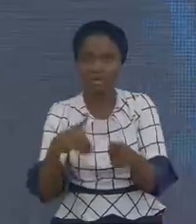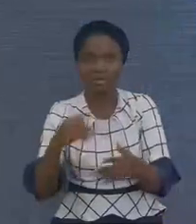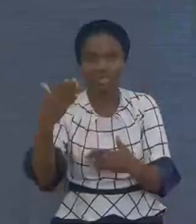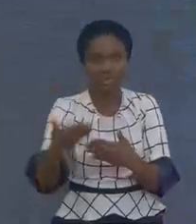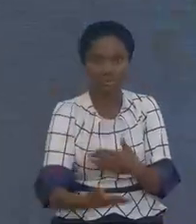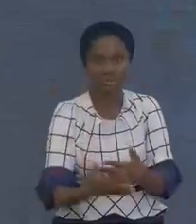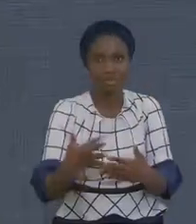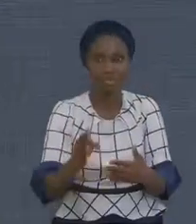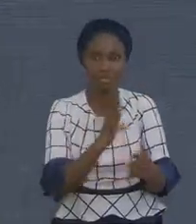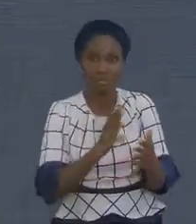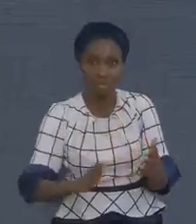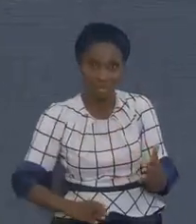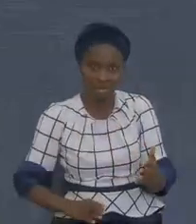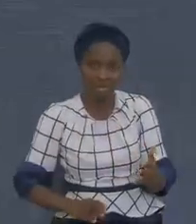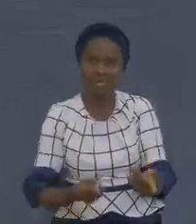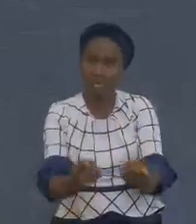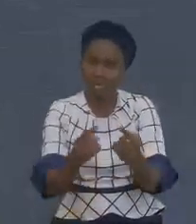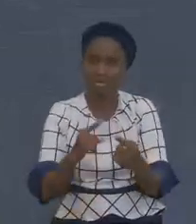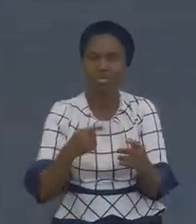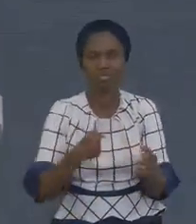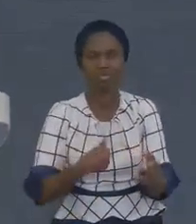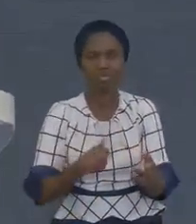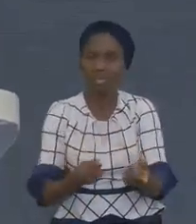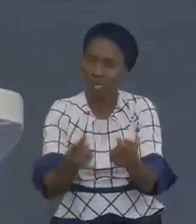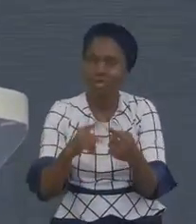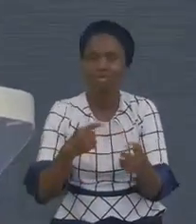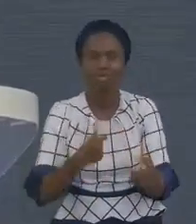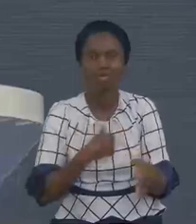tous qui êtes fatigués et chargés